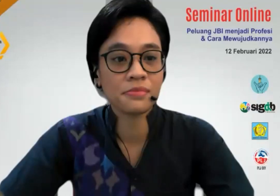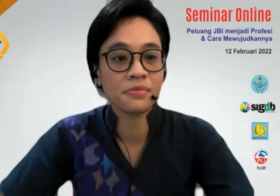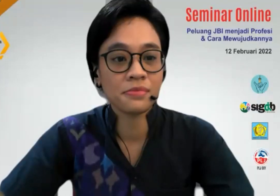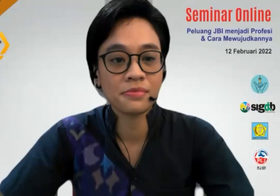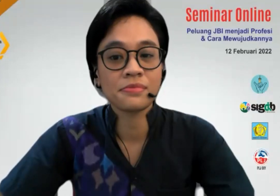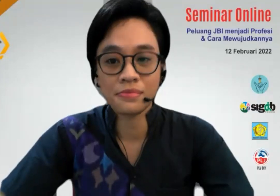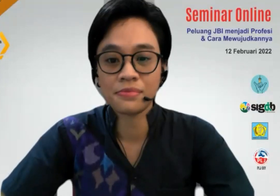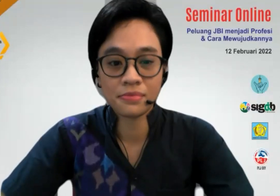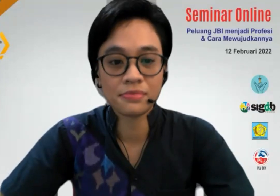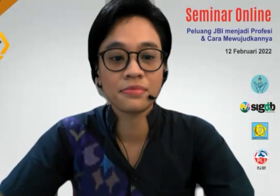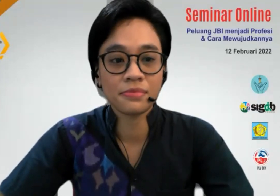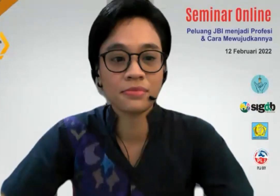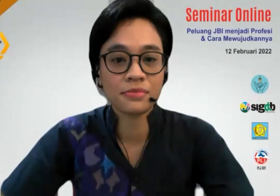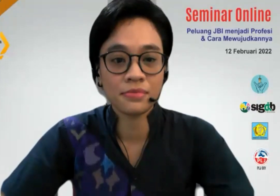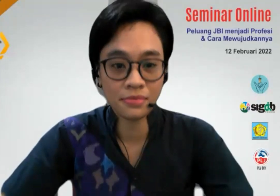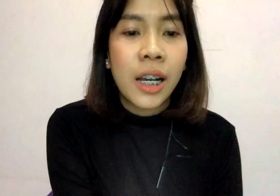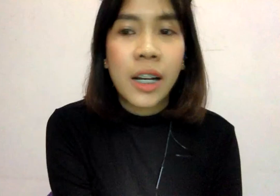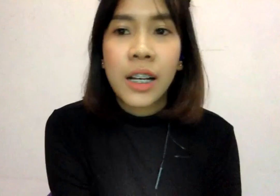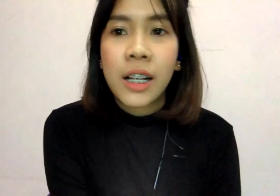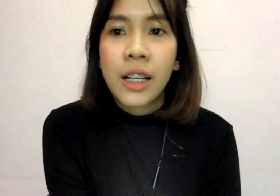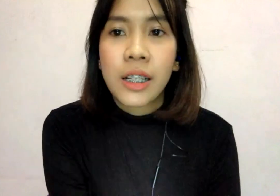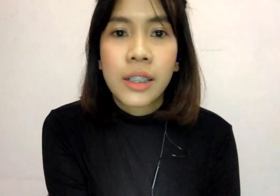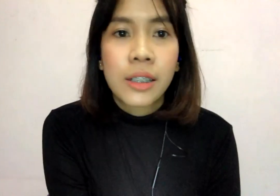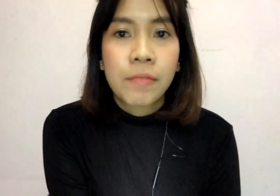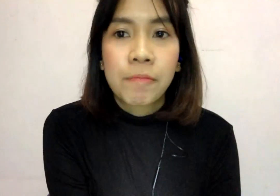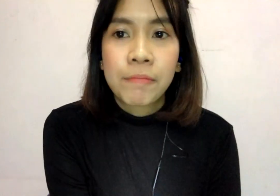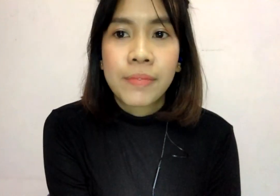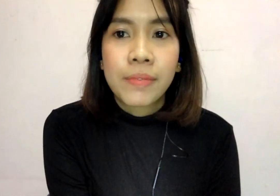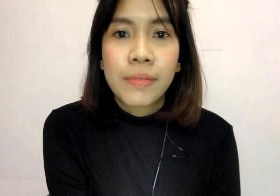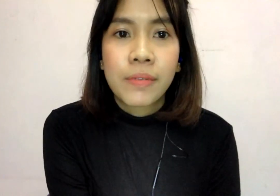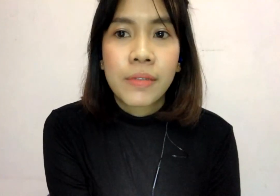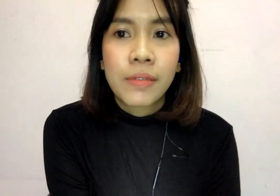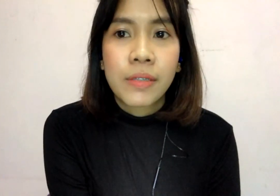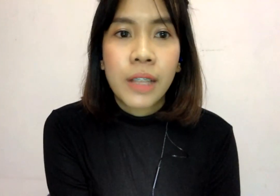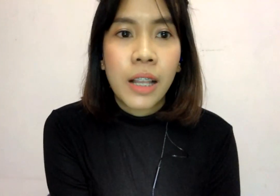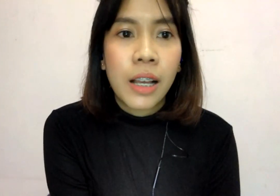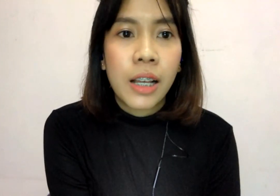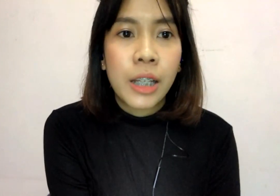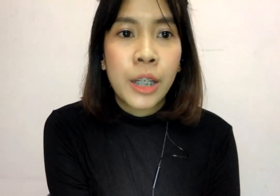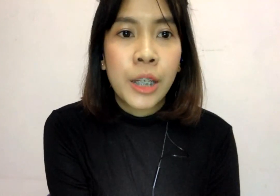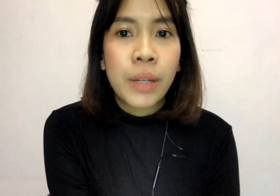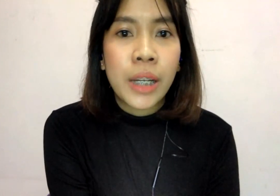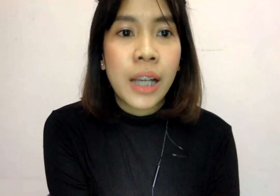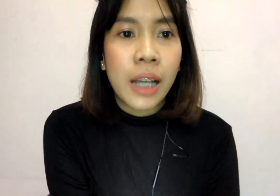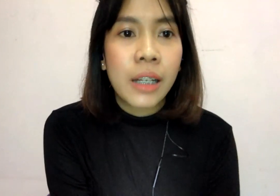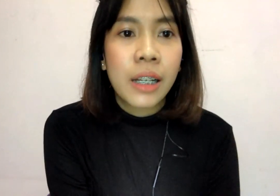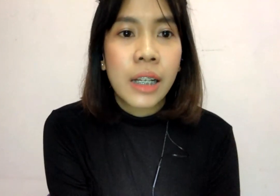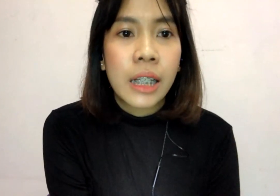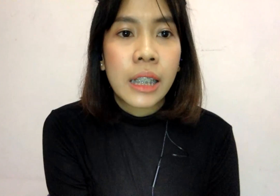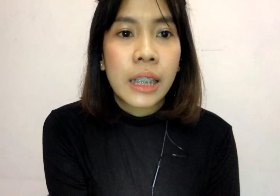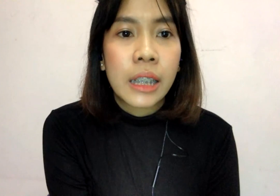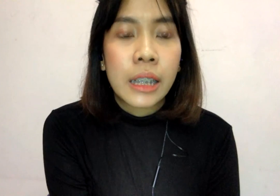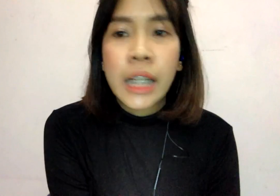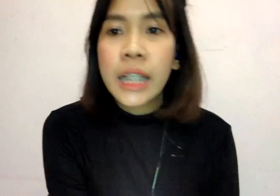jadi berikut adalah video testimoni yang yang telah diberikan